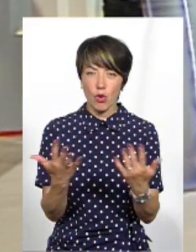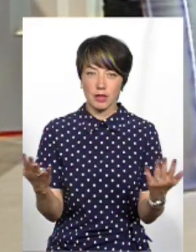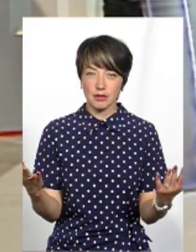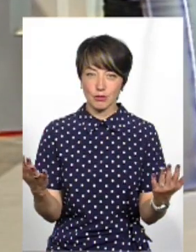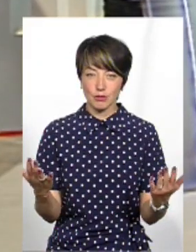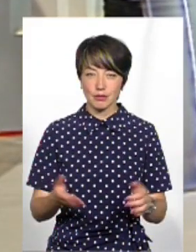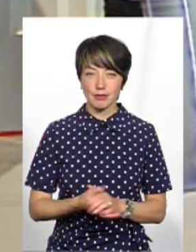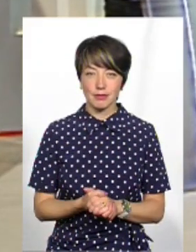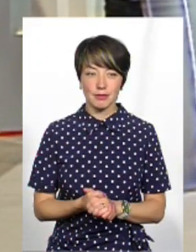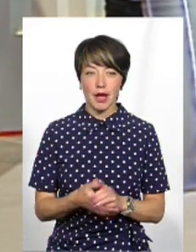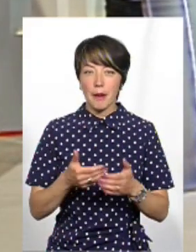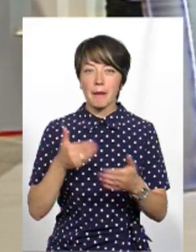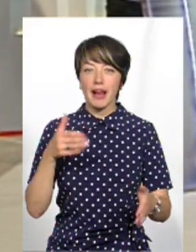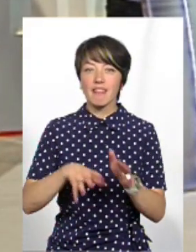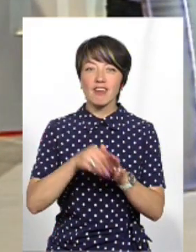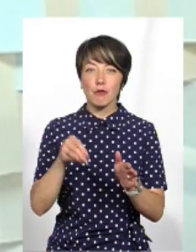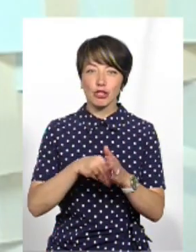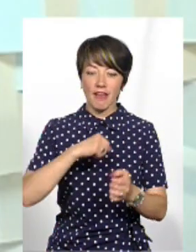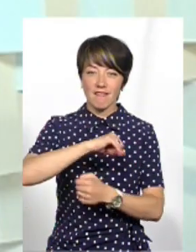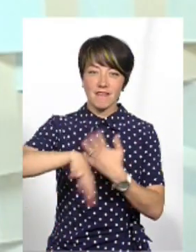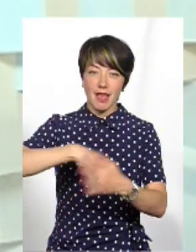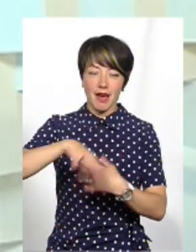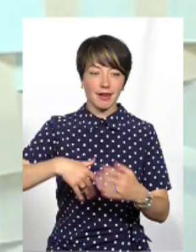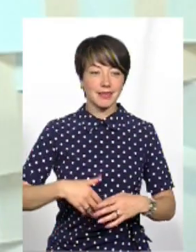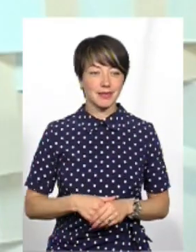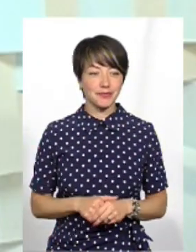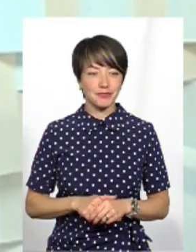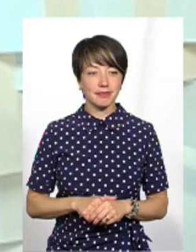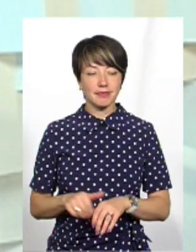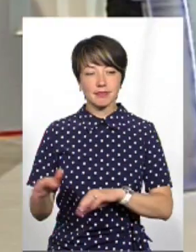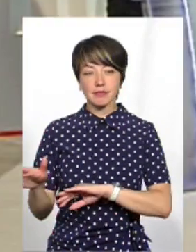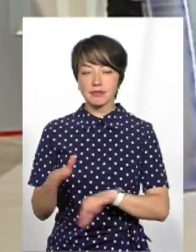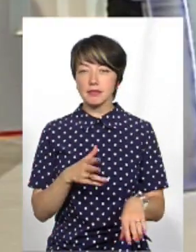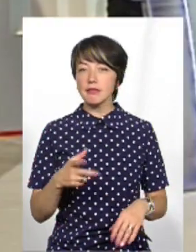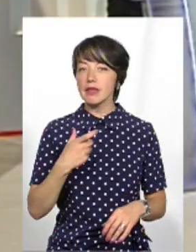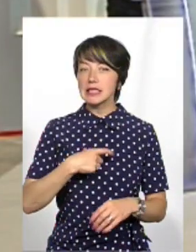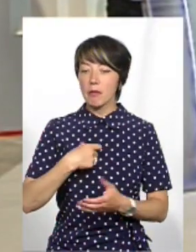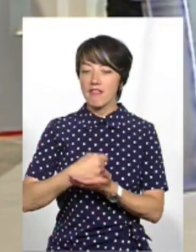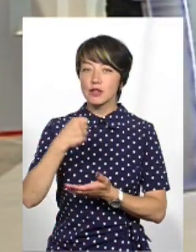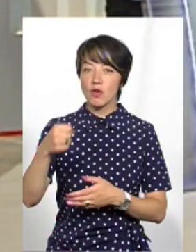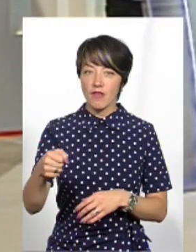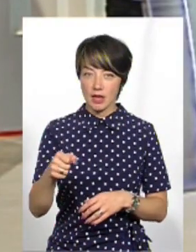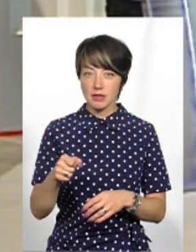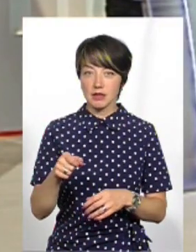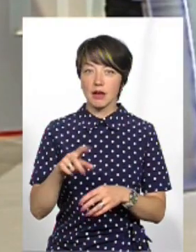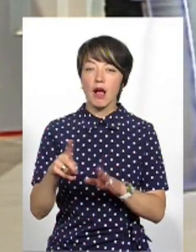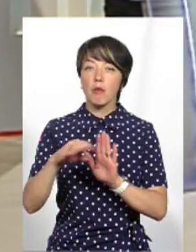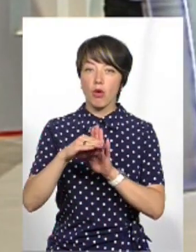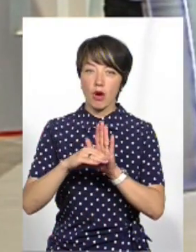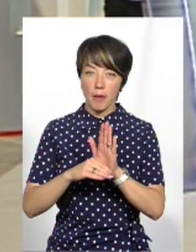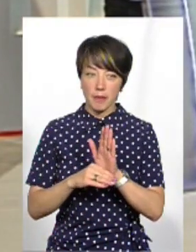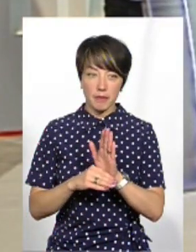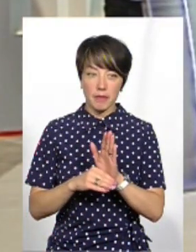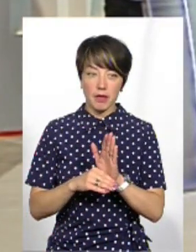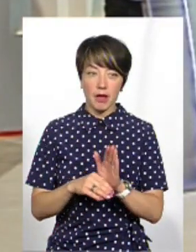такий передвиборчий вінігрет. Пані Ольго, стосовно самовисуванців. Ну, саме в них шаблоні спостерігалась, не спостерігалася. Ну, саме у